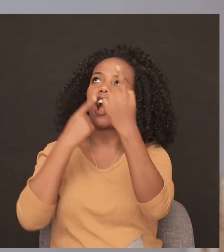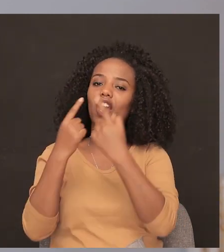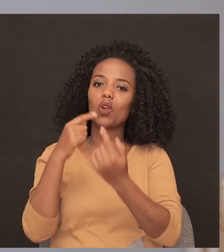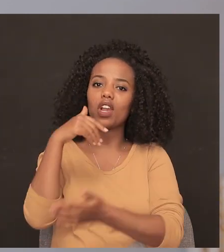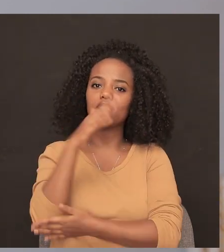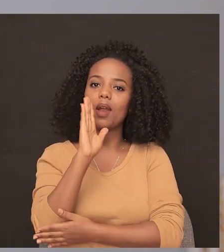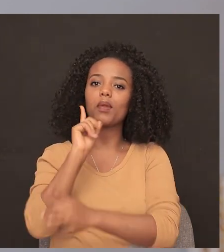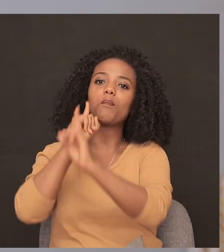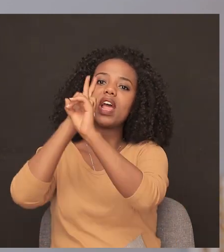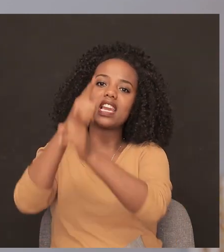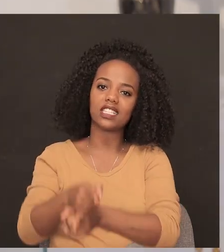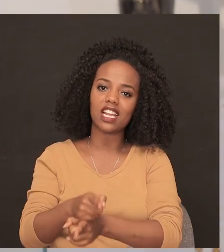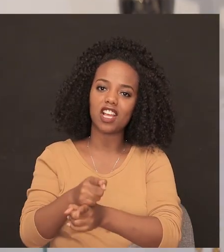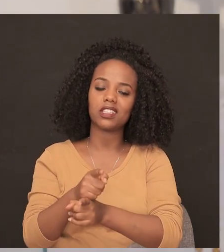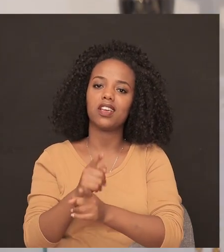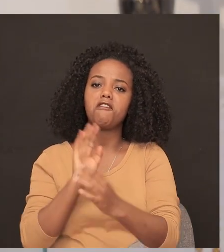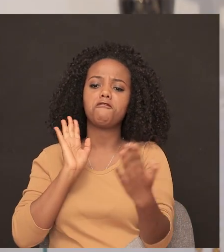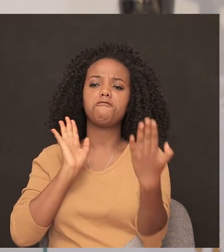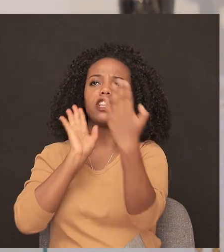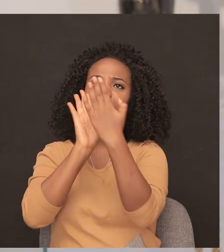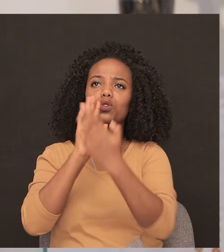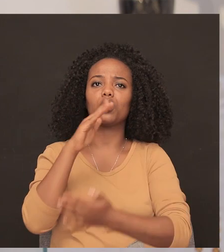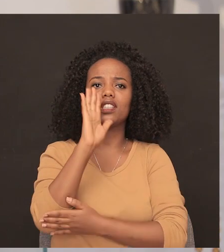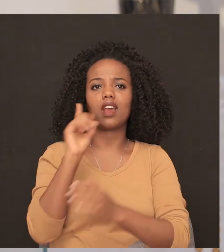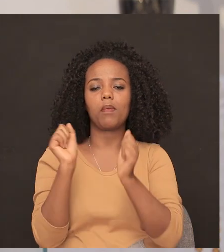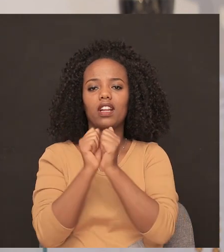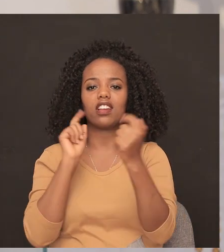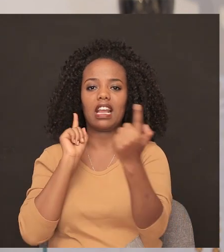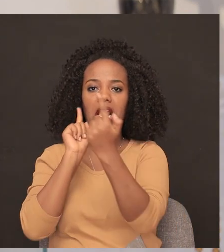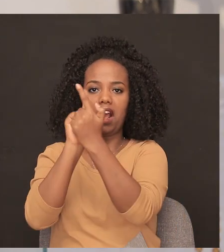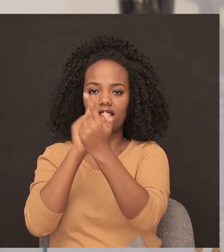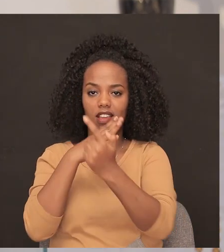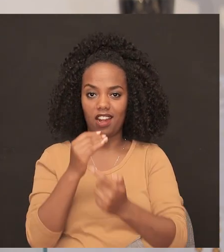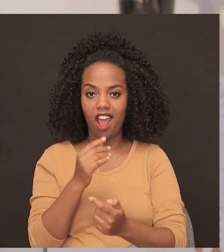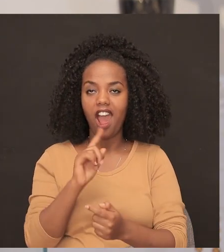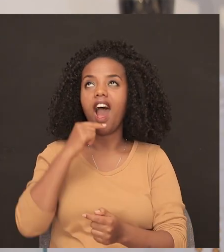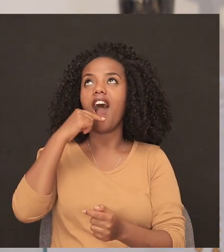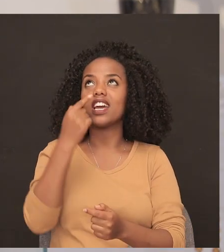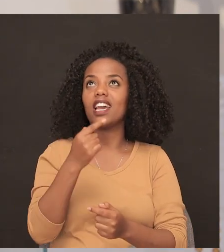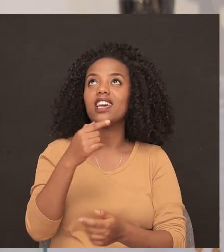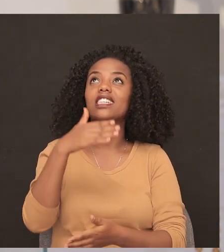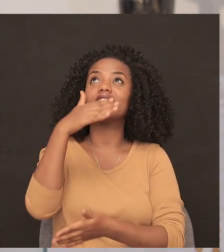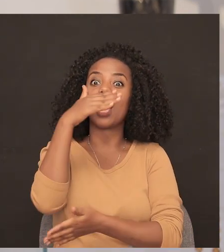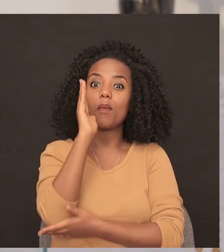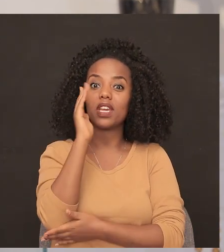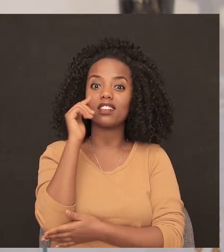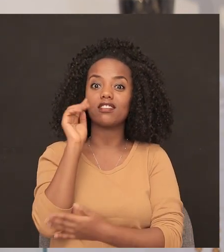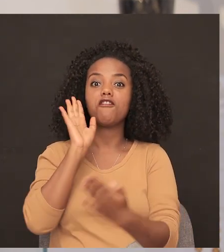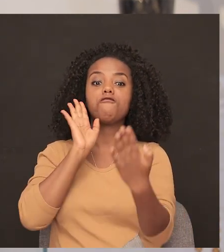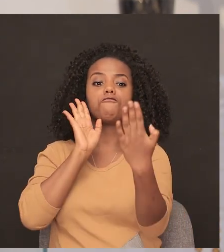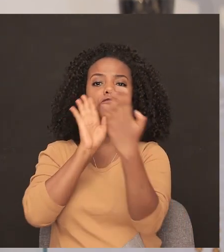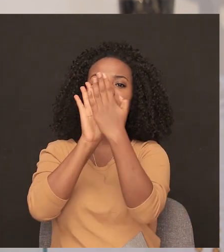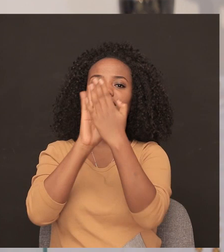እግዚአብሔርን መለሰለት። ፊት ለፊቱን እግዚአብሔር ጋር ተገናኘና እንዲህ ብሎ አለ። እንደውም እግዚአብሔርን ፊት